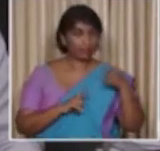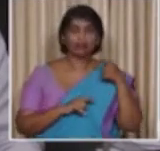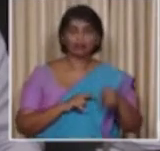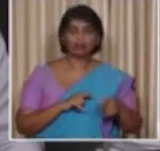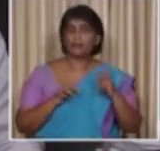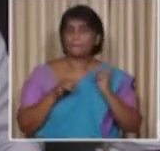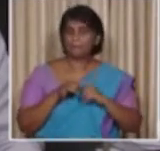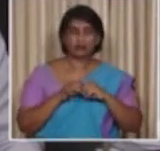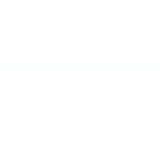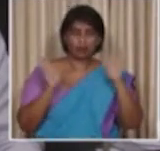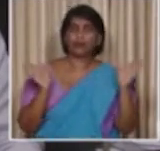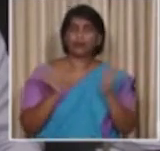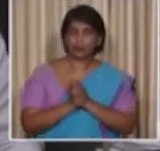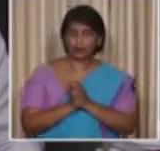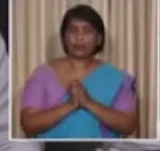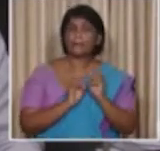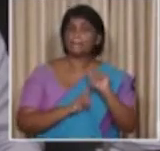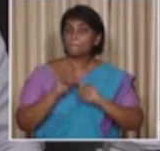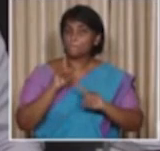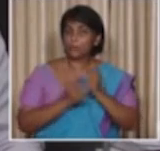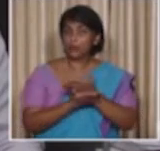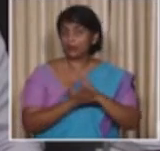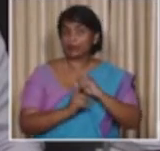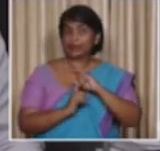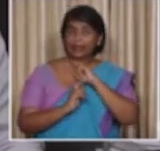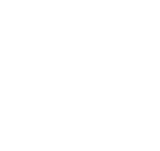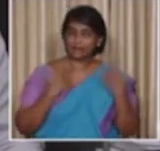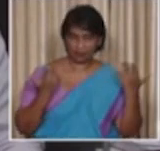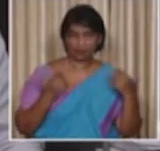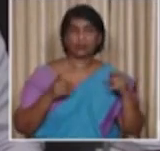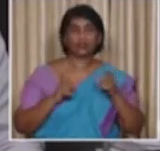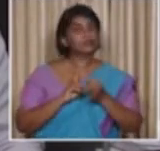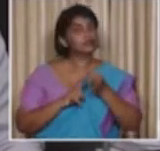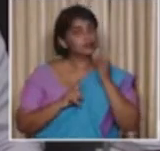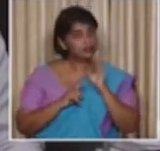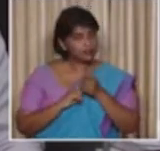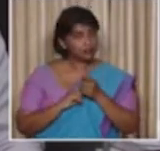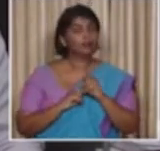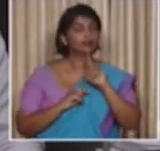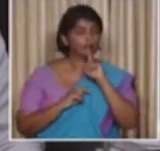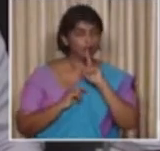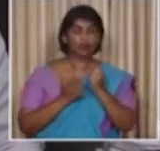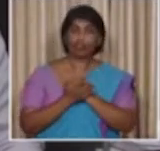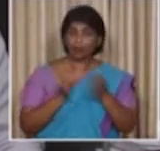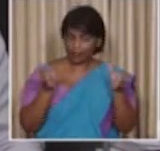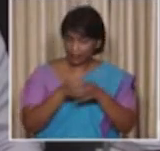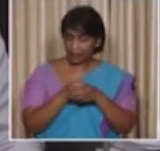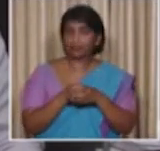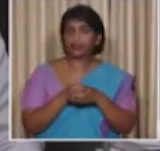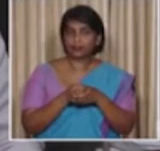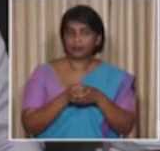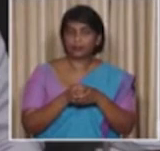තියෙන ප්‍රශ්න එකට එකතු කරන්න නම් පාර්ලිමේන්තුවේ බෙදිලා කෑ ගහලා වැඩක් නැහැ. ජනාධිපතිතුමාගේ ඉල්ලීම සියලු දෙනා එකට එකතු වෙමු